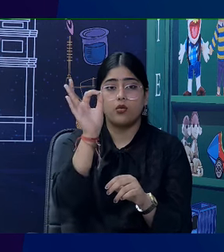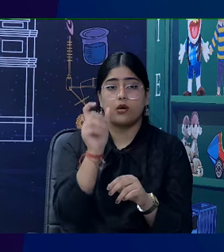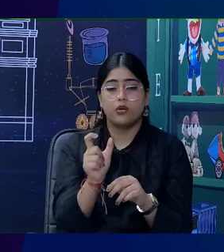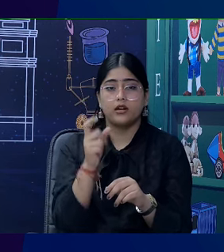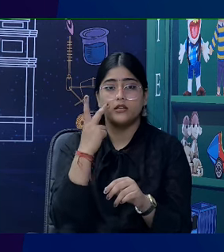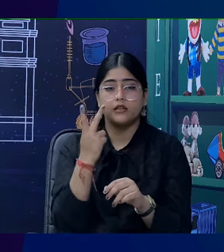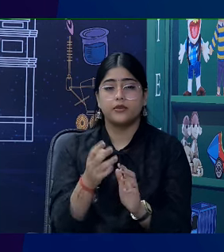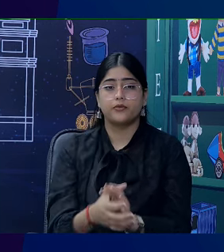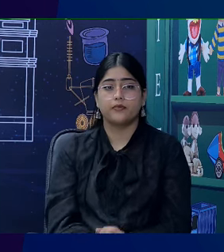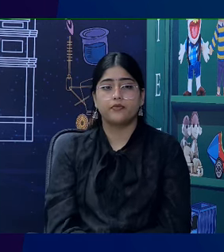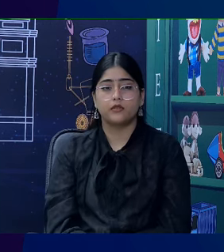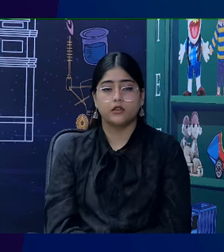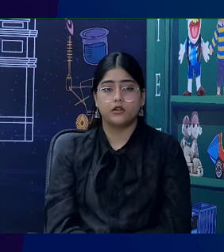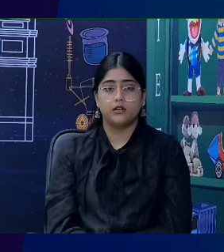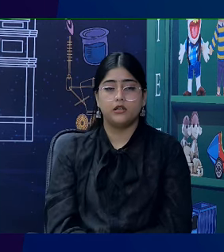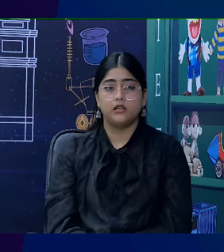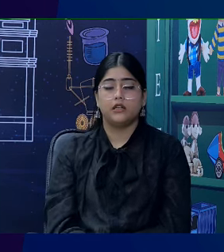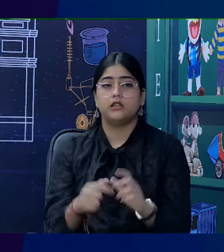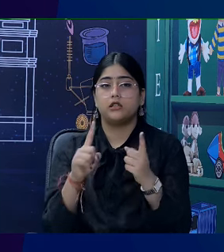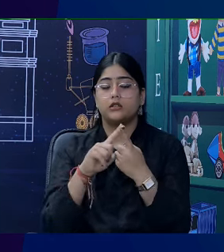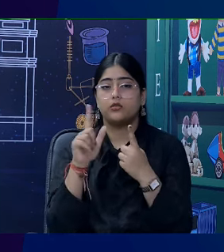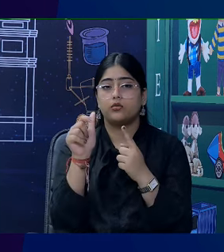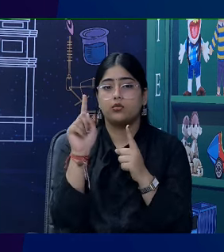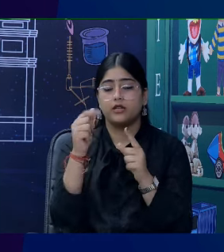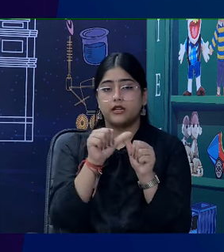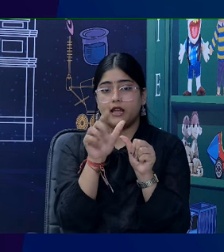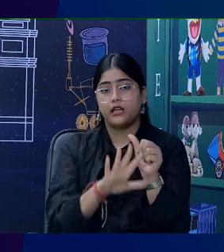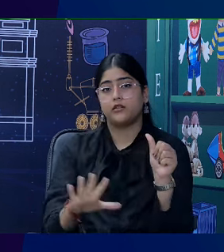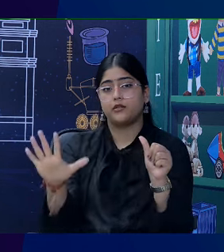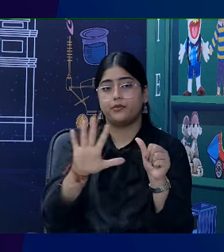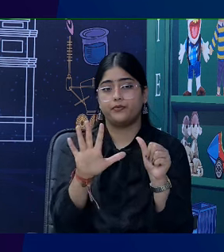स्लाइड है यह आपकी स्क्रीन पर मौजूद है सबसे पहला है